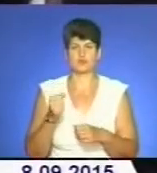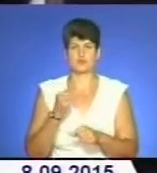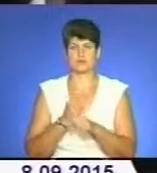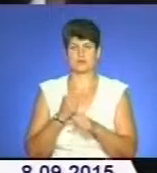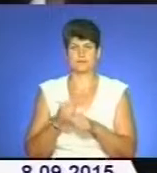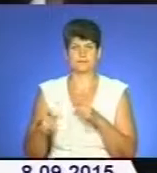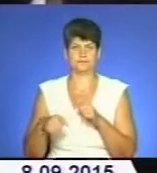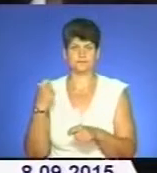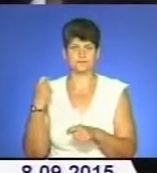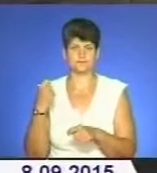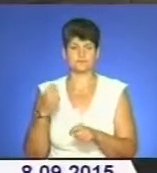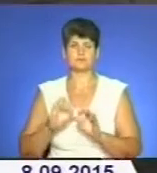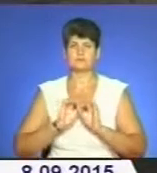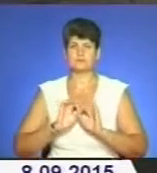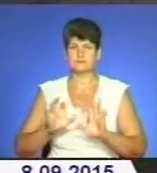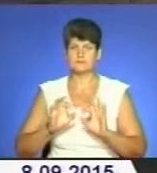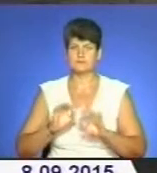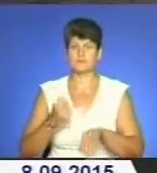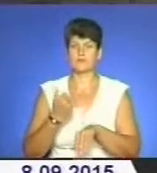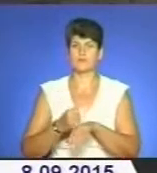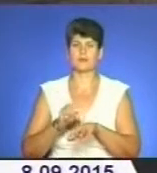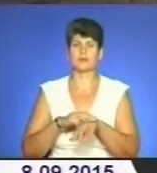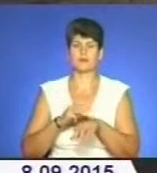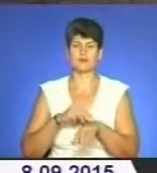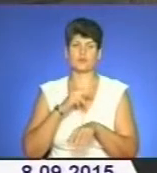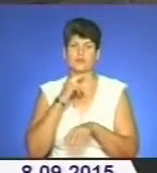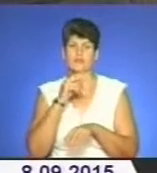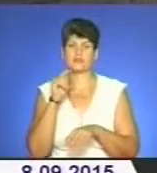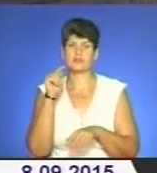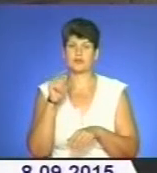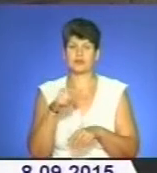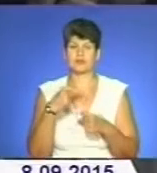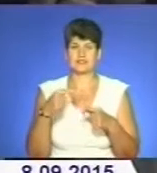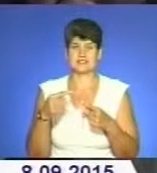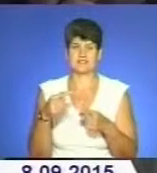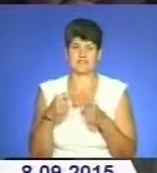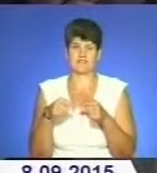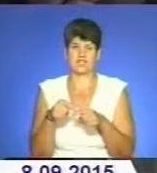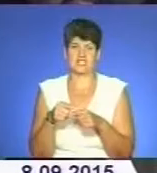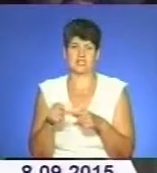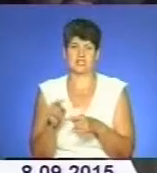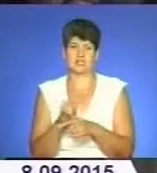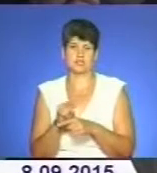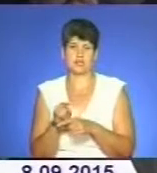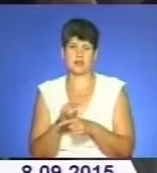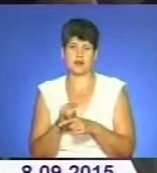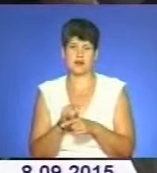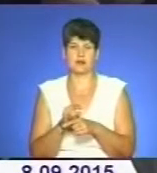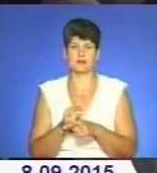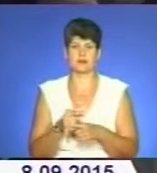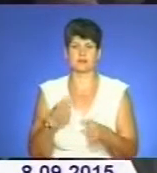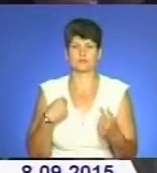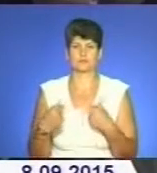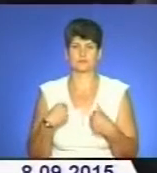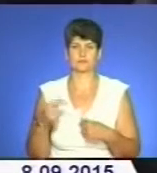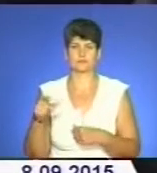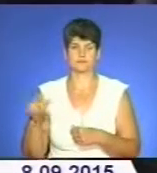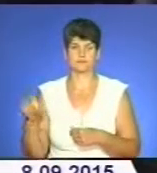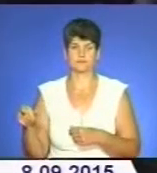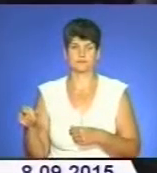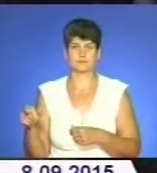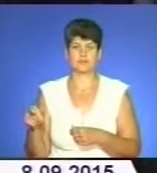правопорушень. Акцентував головний міліціонер краю увагою на різновидах шахрайств, від яких найчастіше потерпають мешканці області.